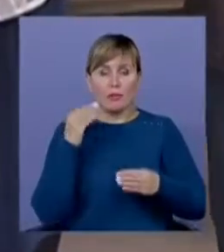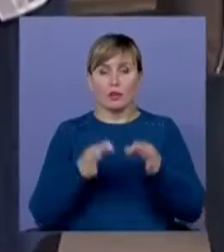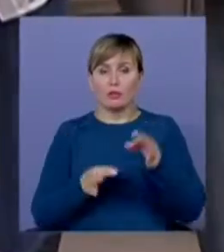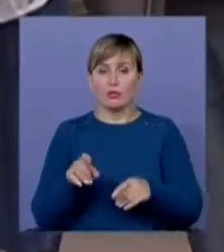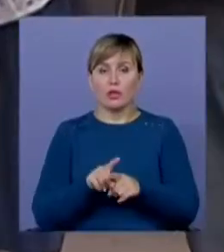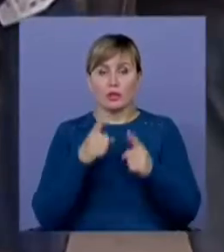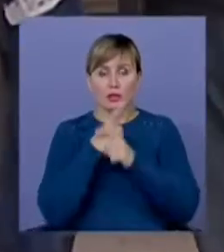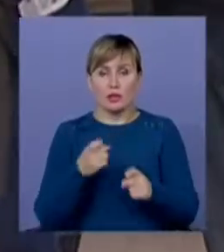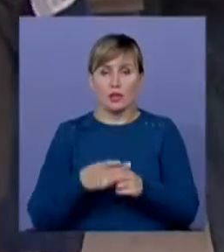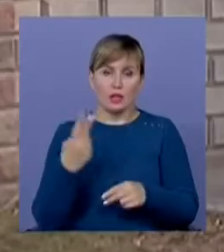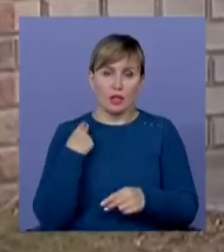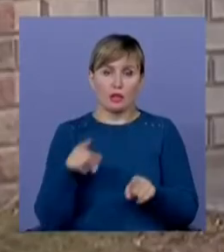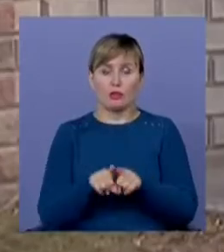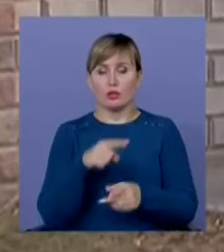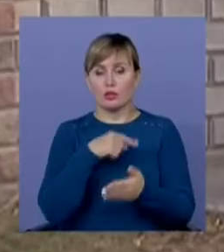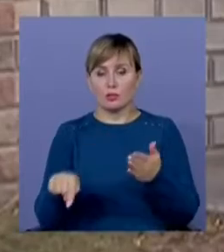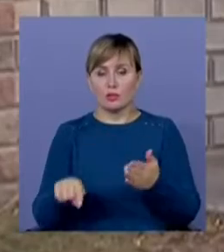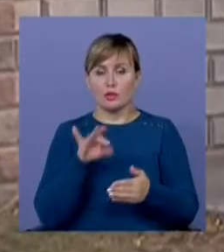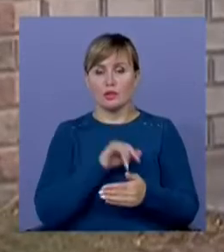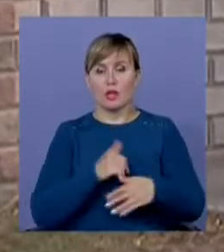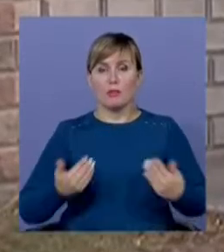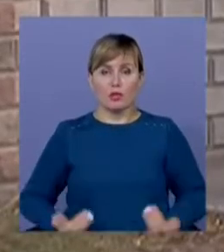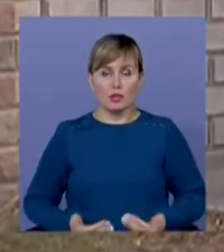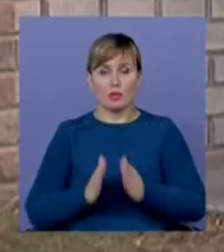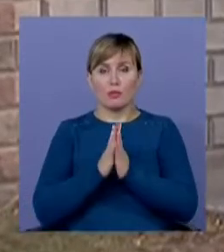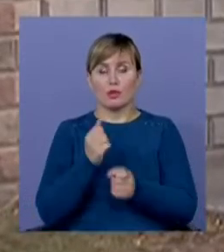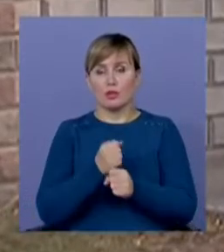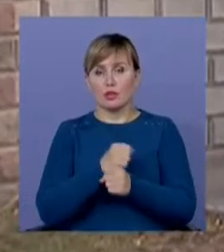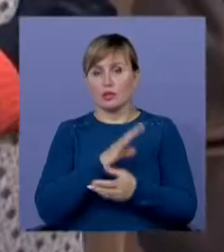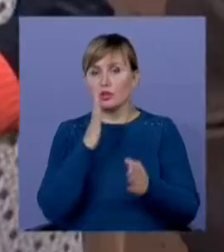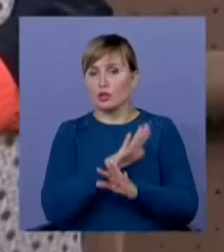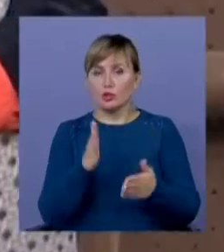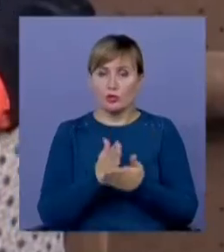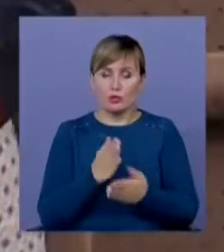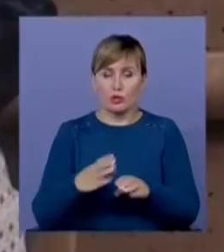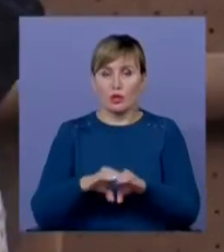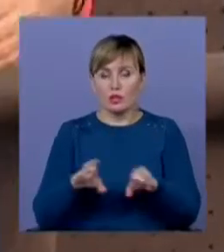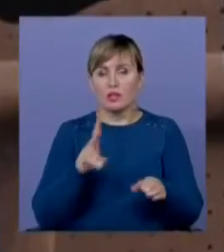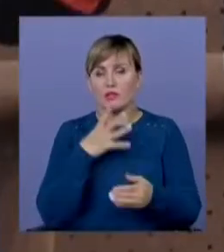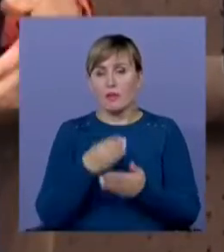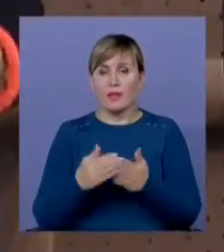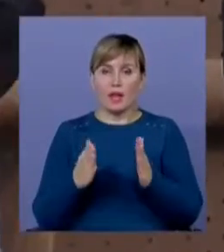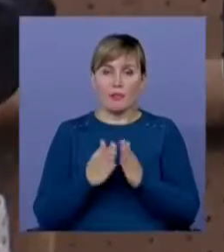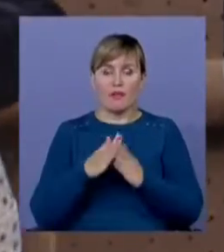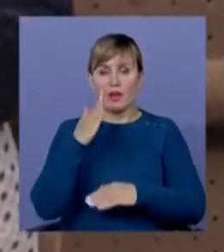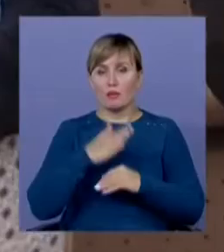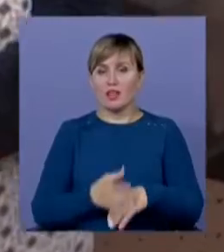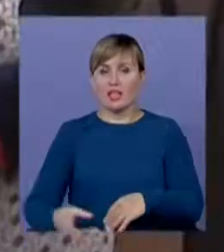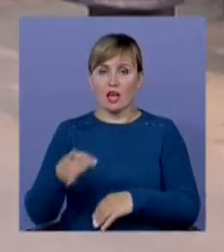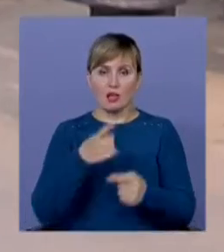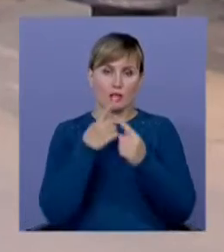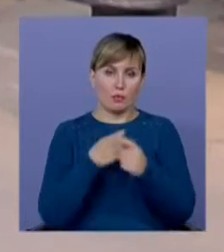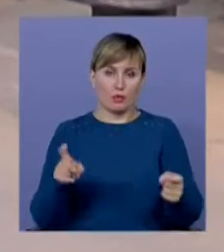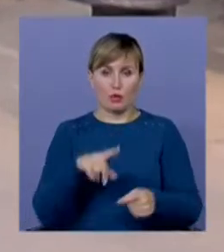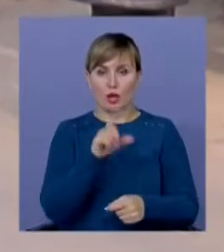что и эти долги скоро спишут. Впрочем, сами жители просят подвести несуществующую канализацию к своим домам. В акимате района сообщили,